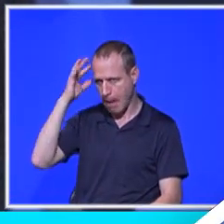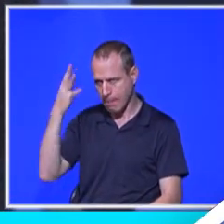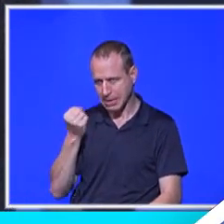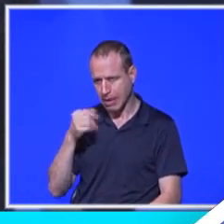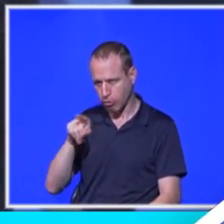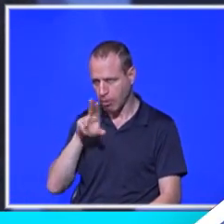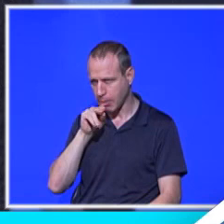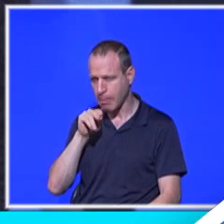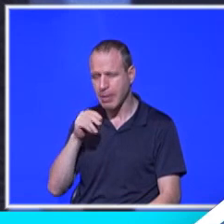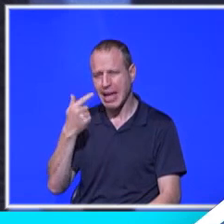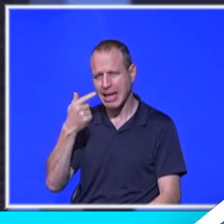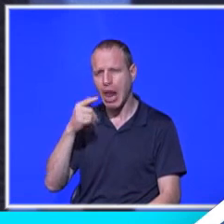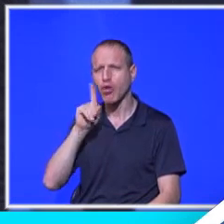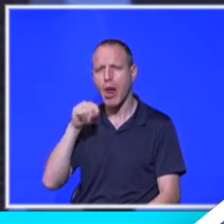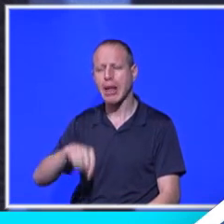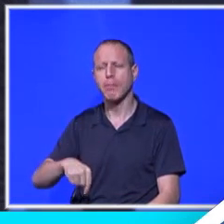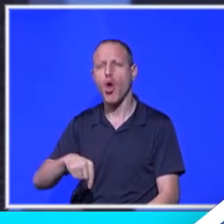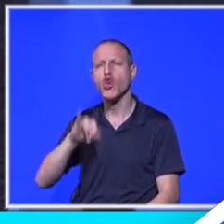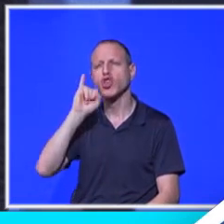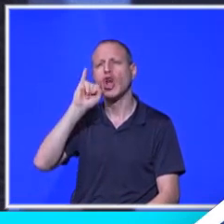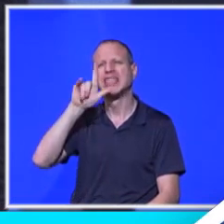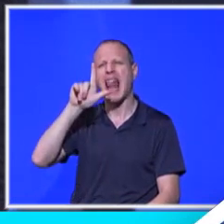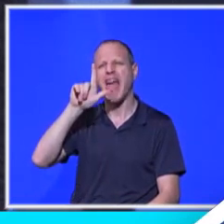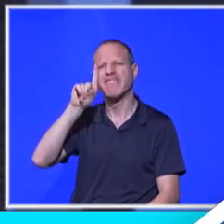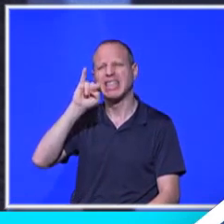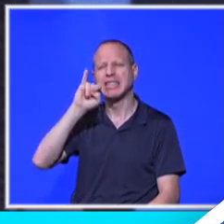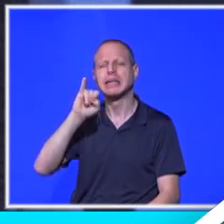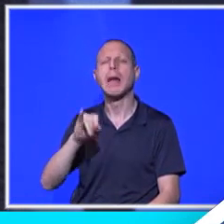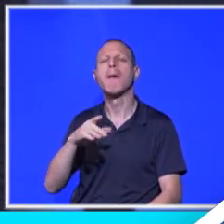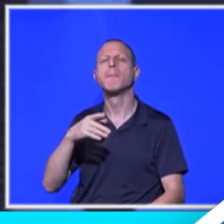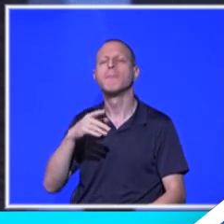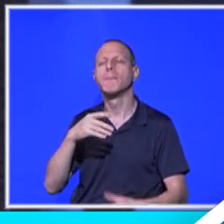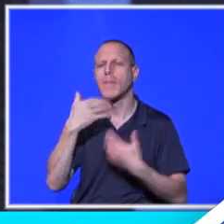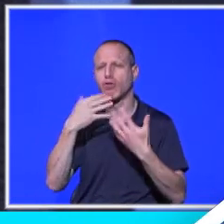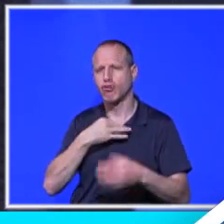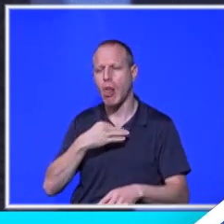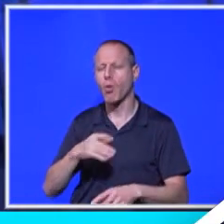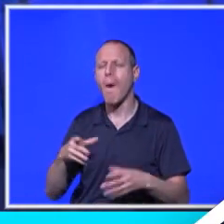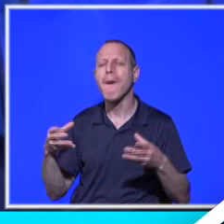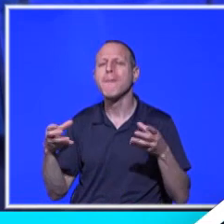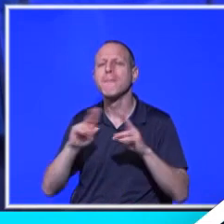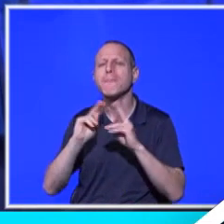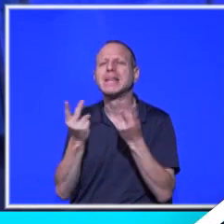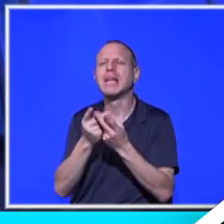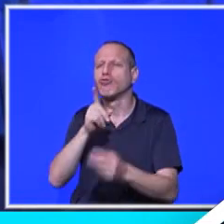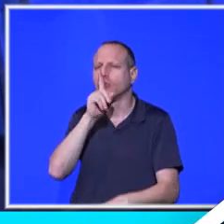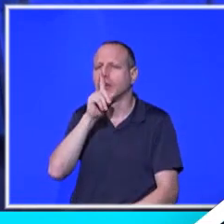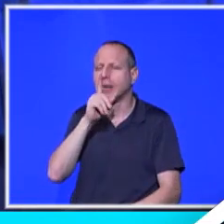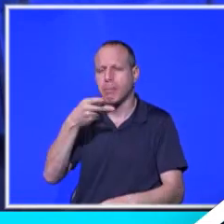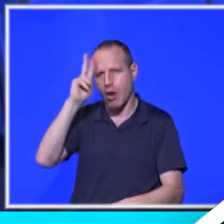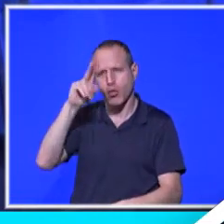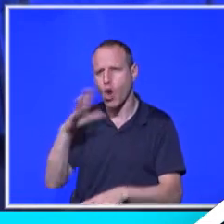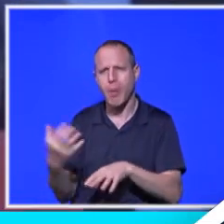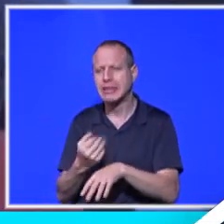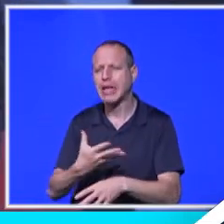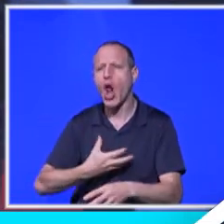כאילו, קורא לזה פה יוסי לוי, הפרשן שלנו, מנזר השתקנים בליכוד לא מצליח להוציא. זאת אומרת, האמירות